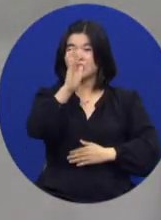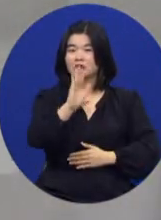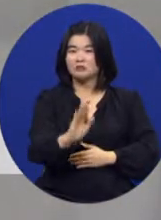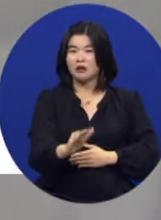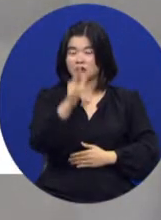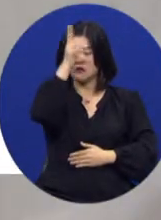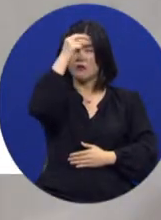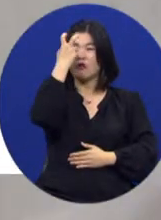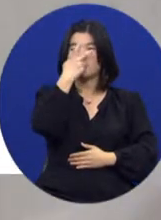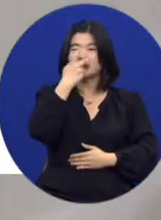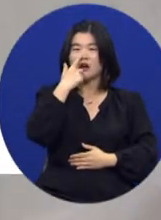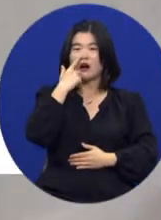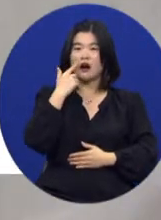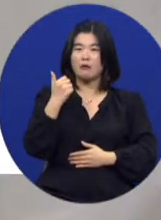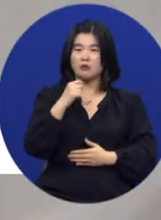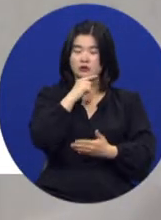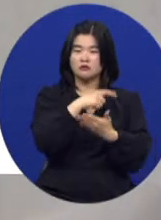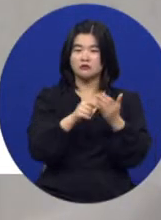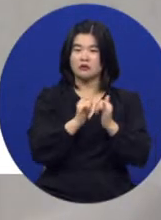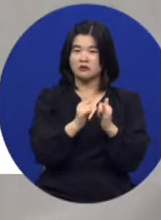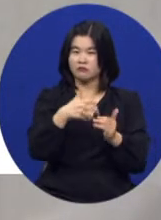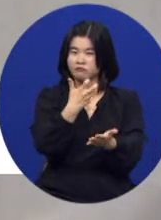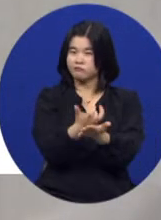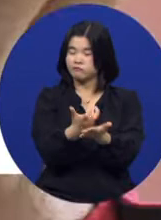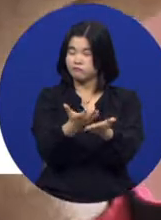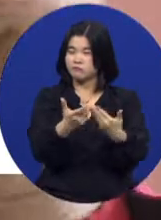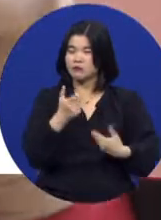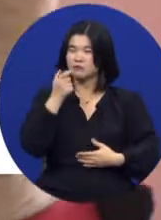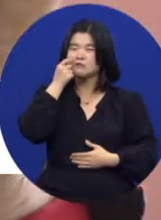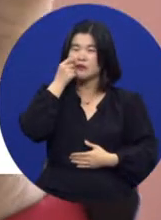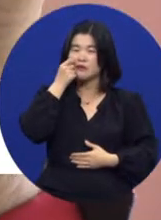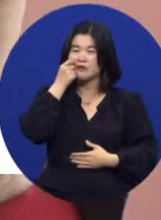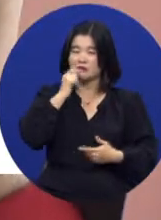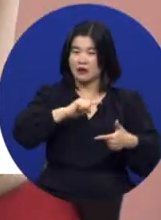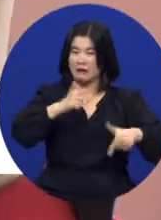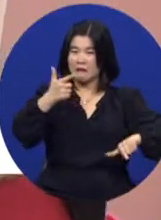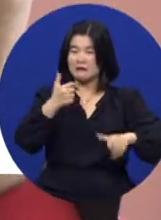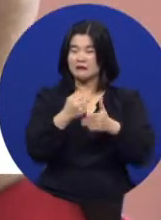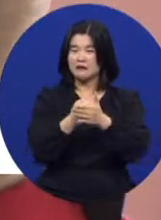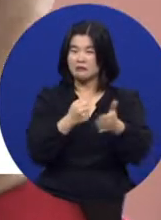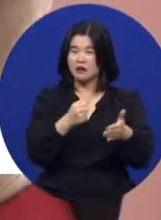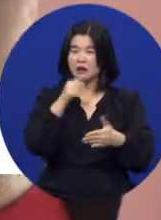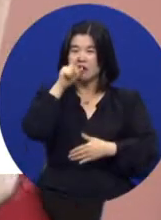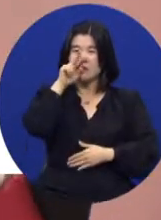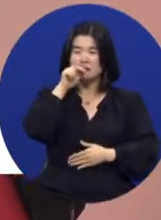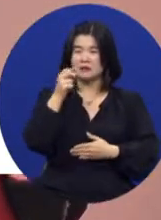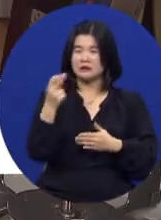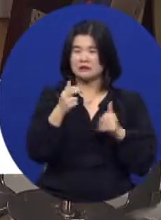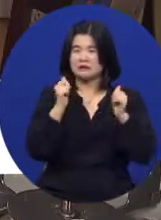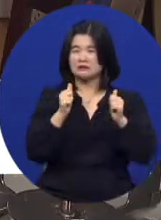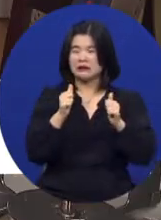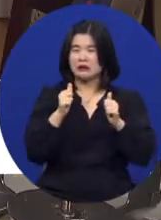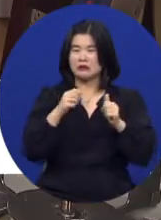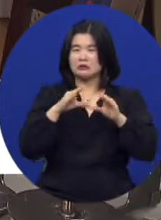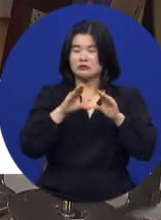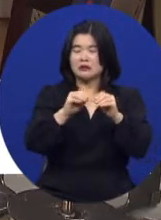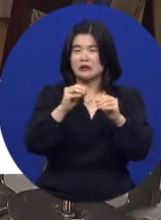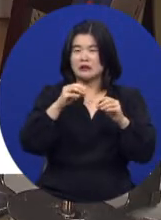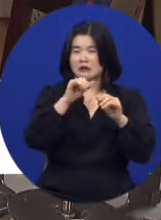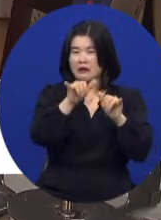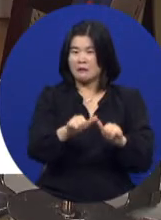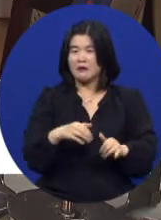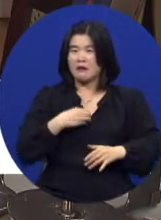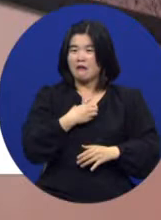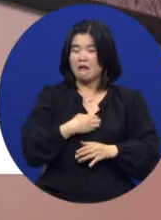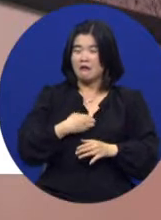하지만 검찰이 아버지의 희생자 심사 자료를 받지 못했다며 항고하는 바람에 혹시나 재심이 중단될까 봐